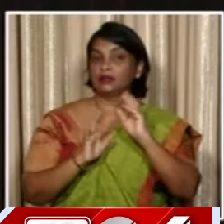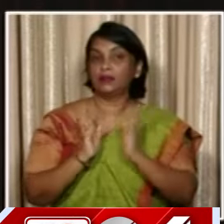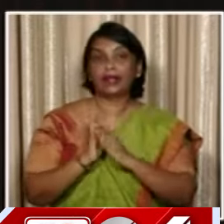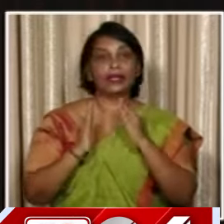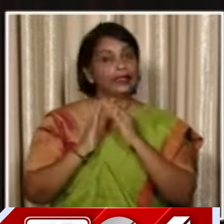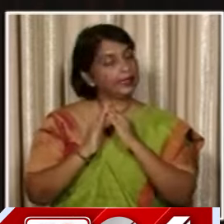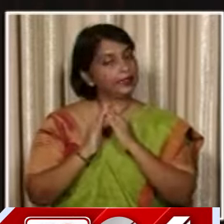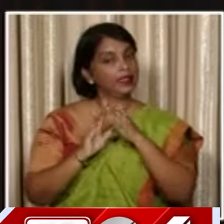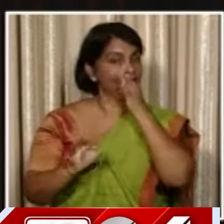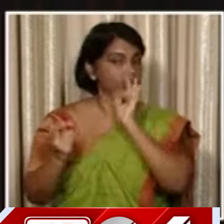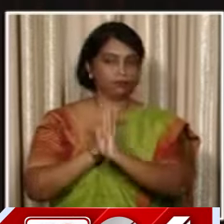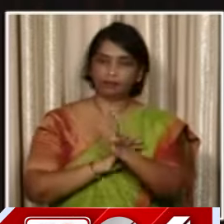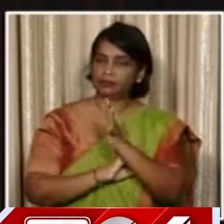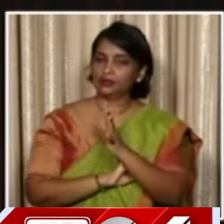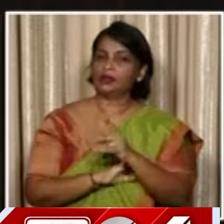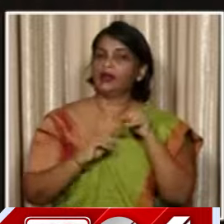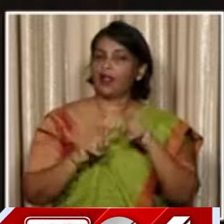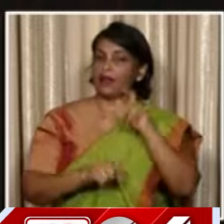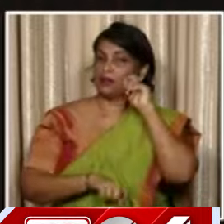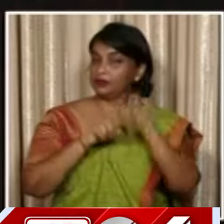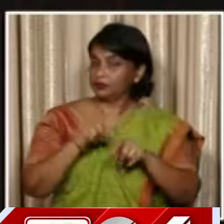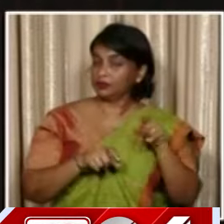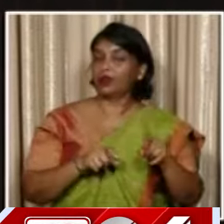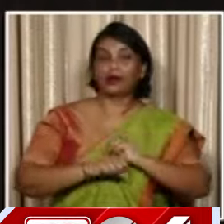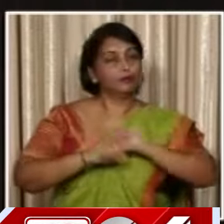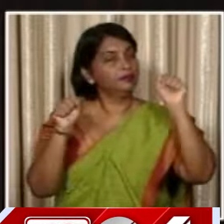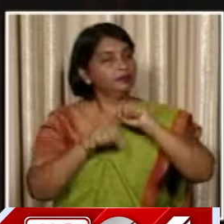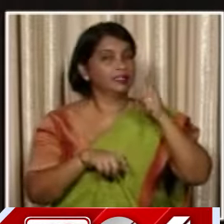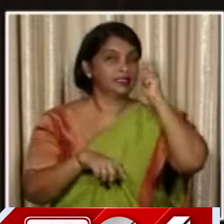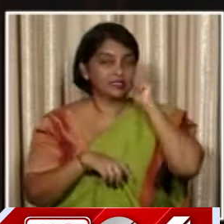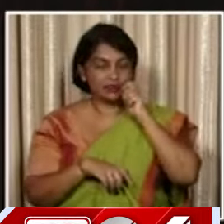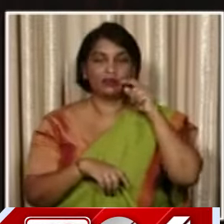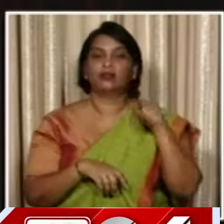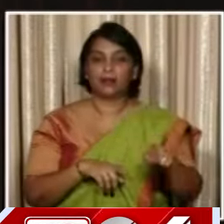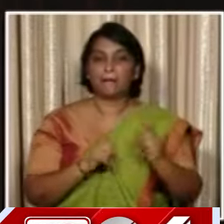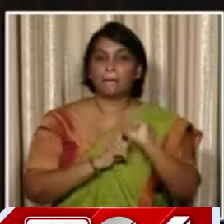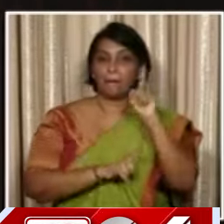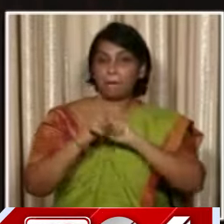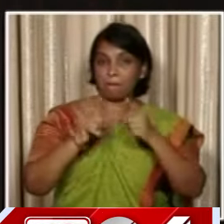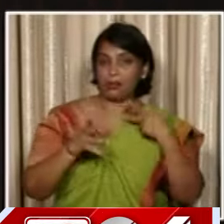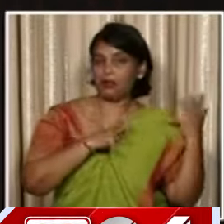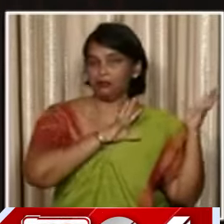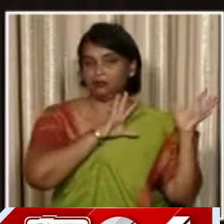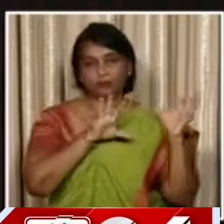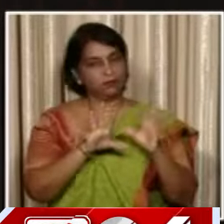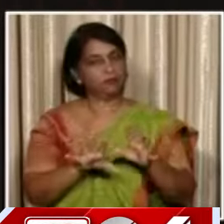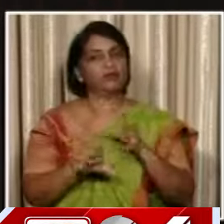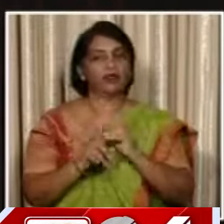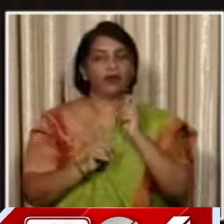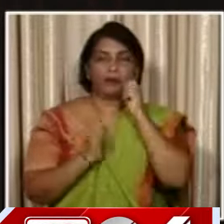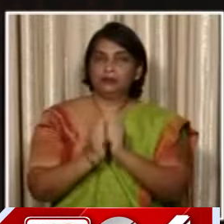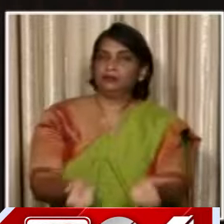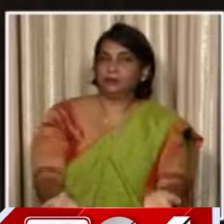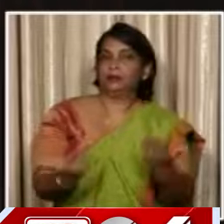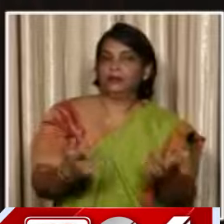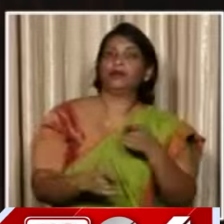ගෙදර ගිනි තියලා ඒ පිරිස ඒ කැරලිකරුවන් ඒ ත්‍රස්තවාදීන් පාර්ලිමේන්තුව ළඟට ඇවිල්ලා ජනතාව